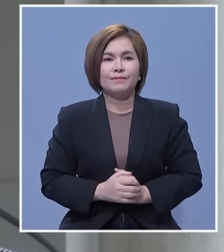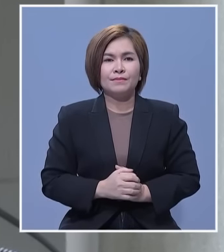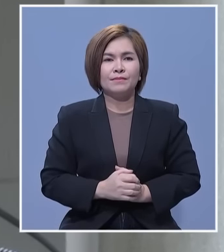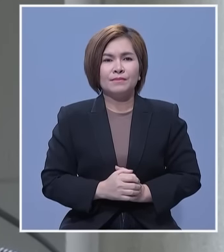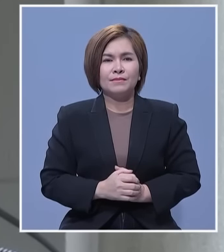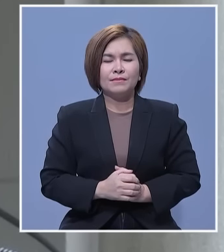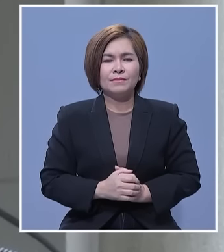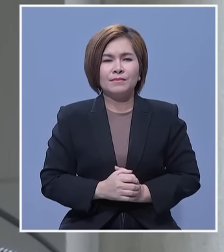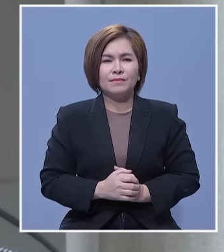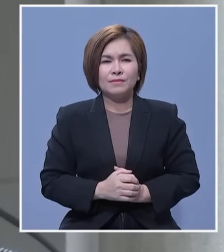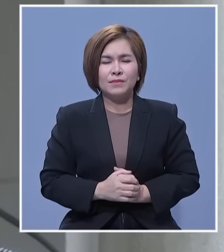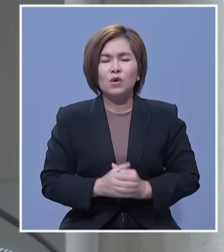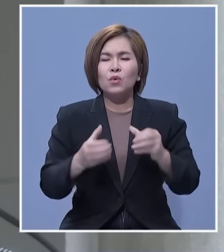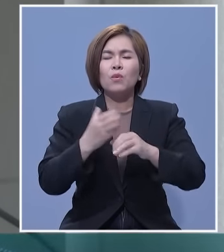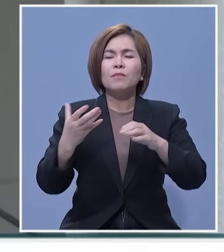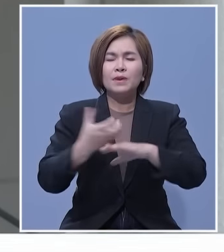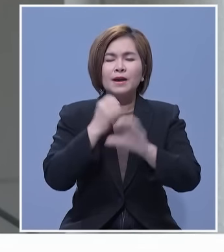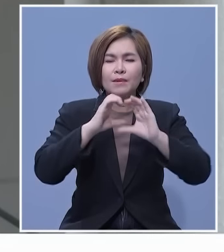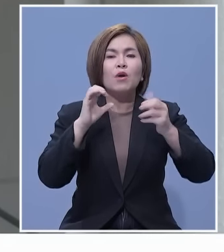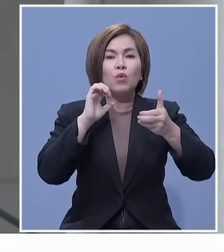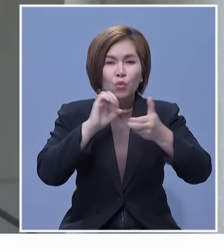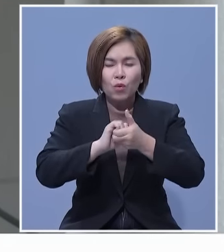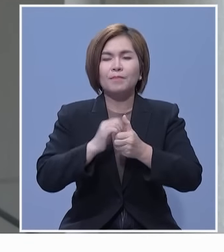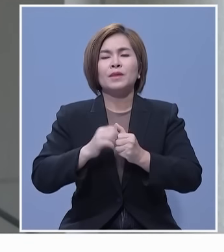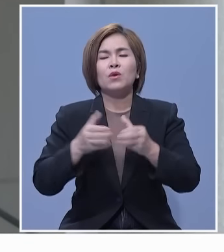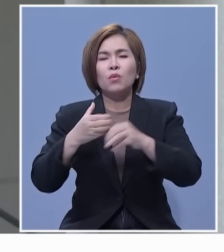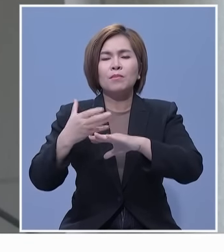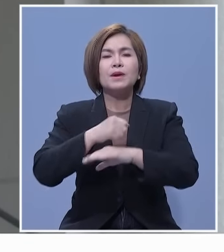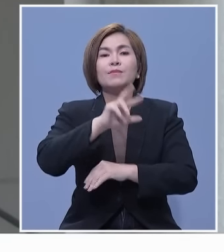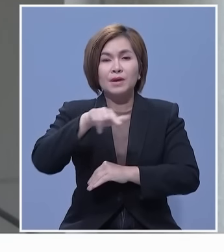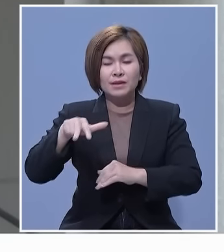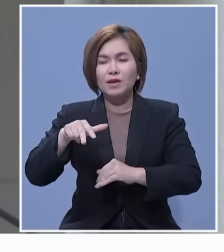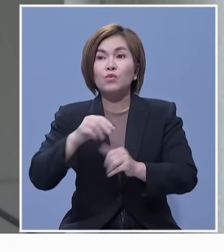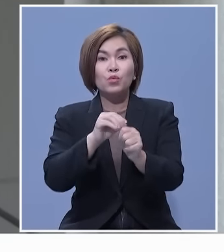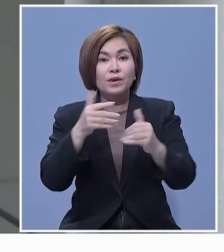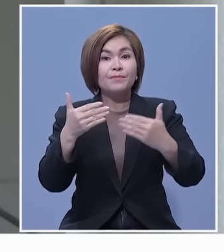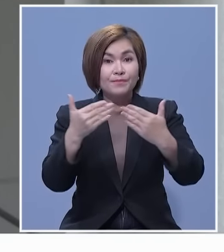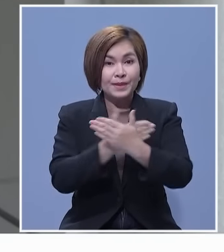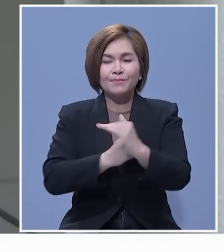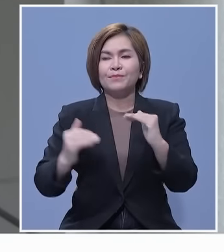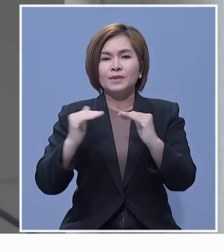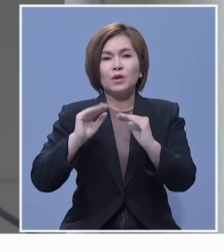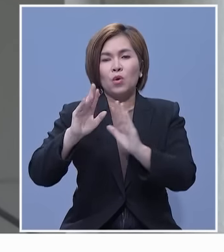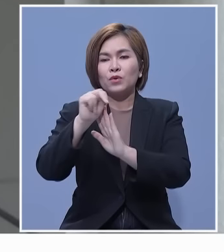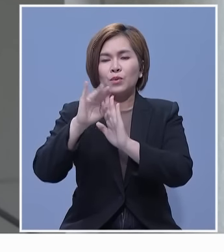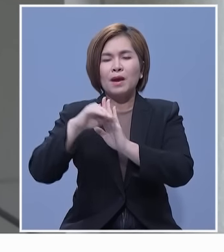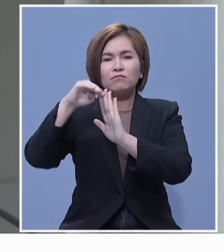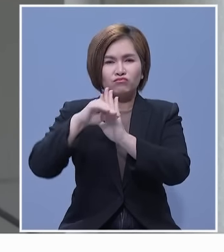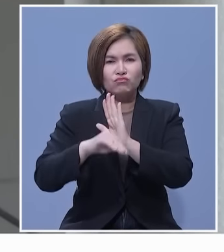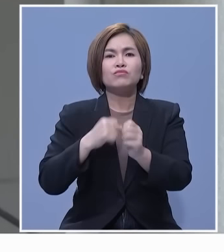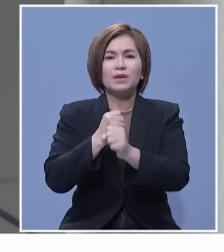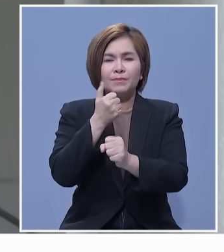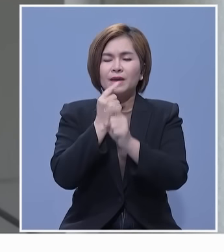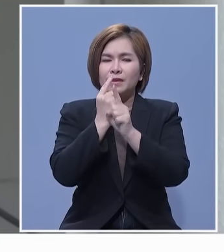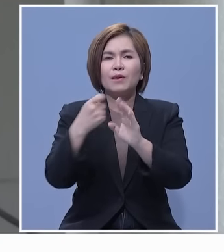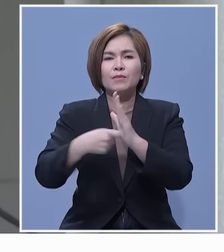อย่างที่ผมเรียนครับจะเป็นพรรคร่วมหรือพรรคเพื่อไทยถ้าเกิดเปลี่ยนผู้นำแล้วเนี่ยเขาก็มีสิทธิ์ในการที่จะเปลี่ยนแปลงนโยบายได้ตามที่เห็นสมคว